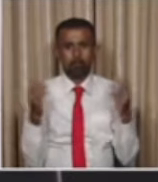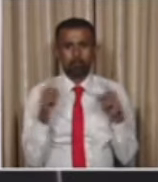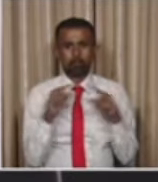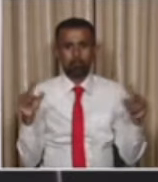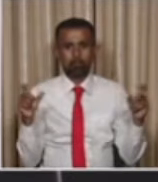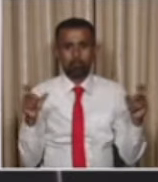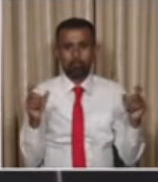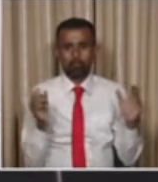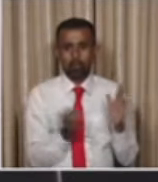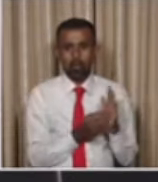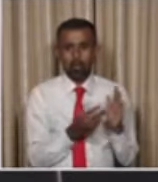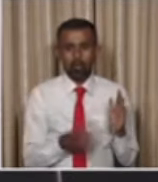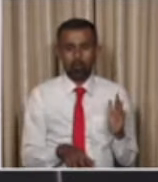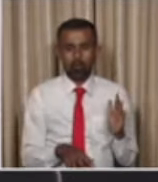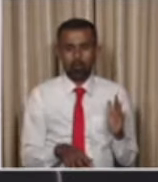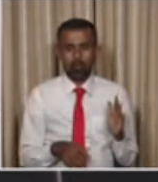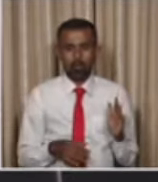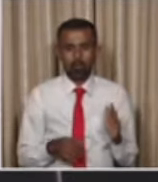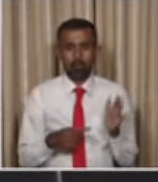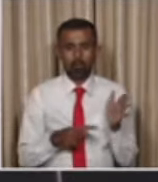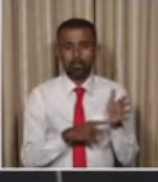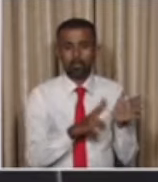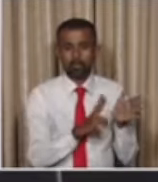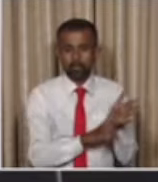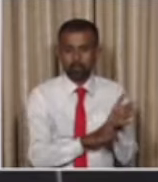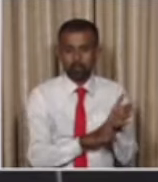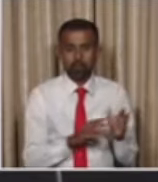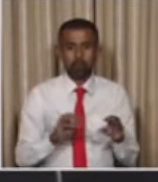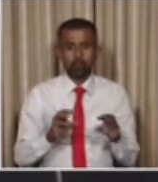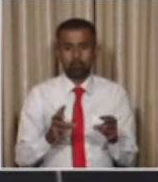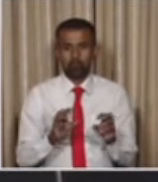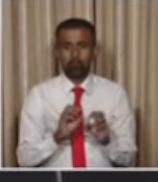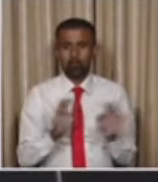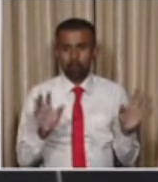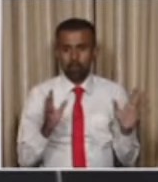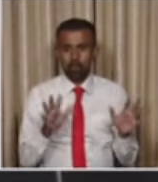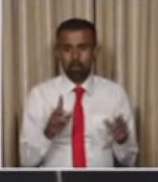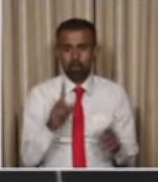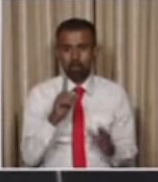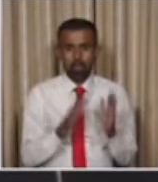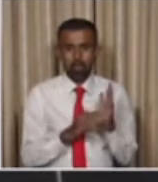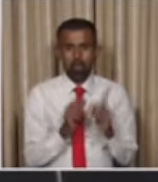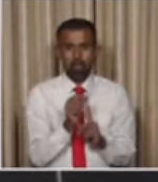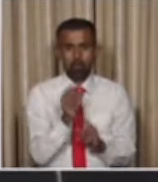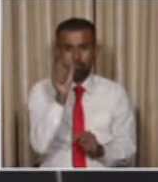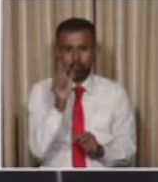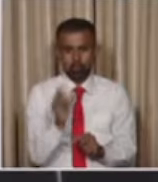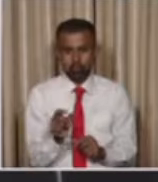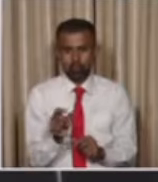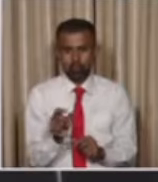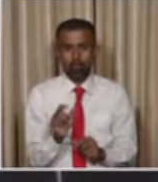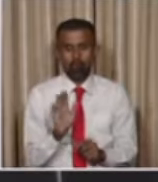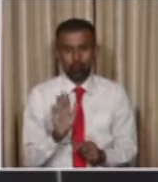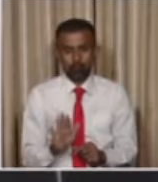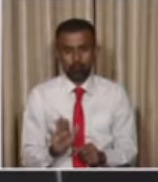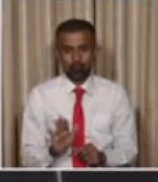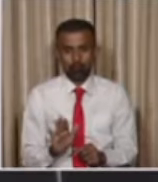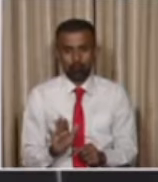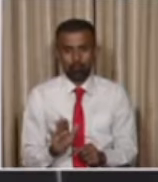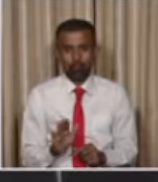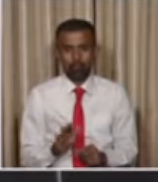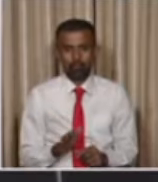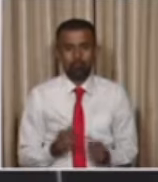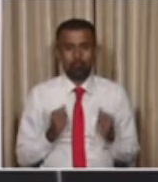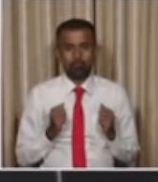yanawa. අපේ විද්‍යුත් නාලිකාවලවලත් මේවා සඳහන් වෙන එක අමාත්‍යවරයි විතරයි දැන් මේ මුල්